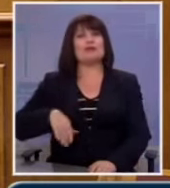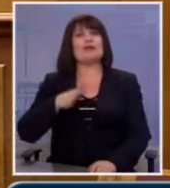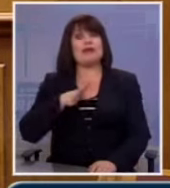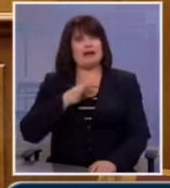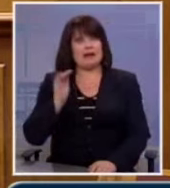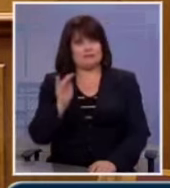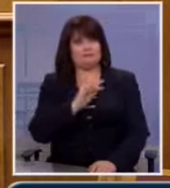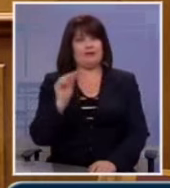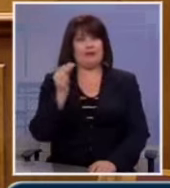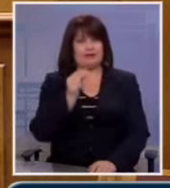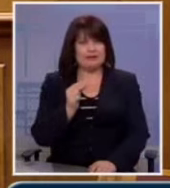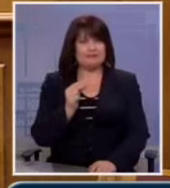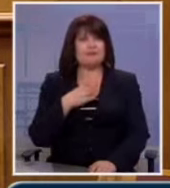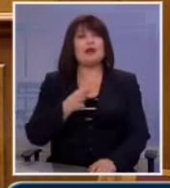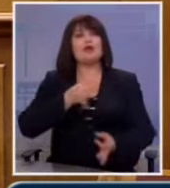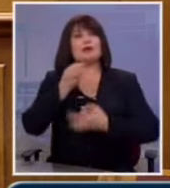να σας πω